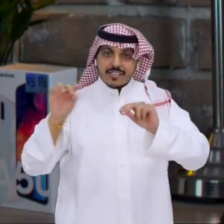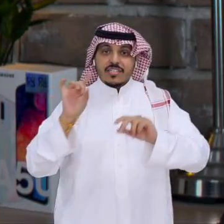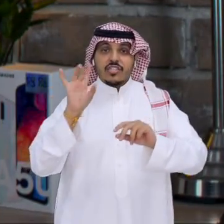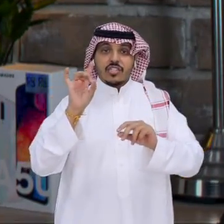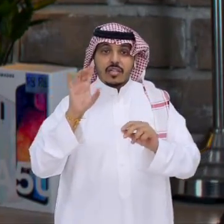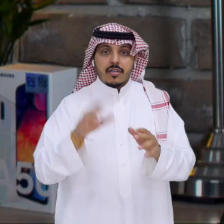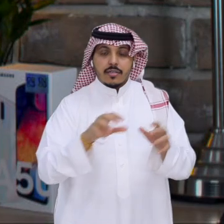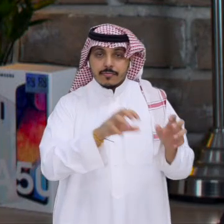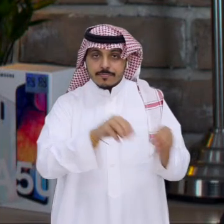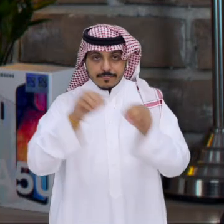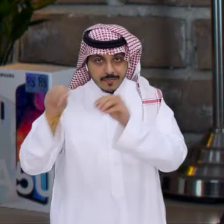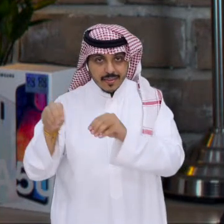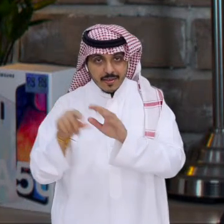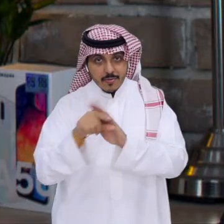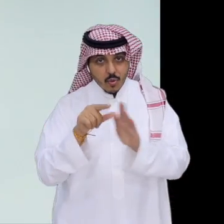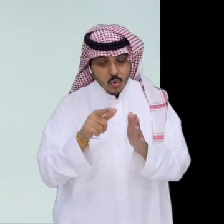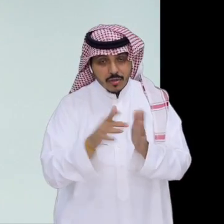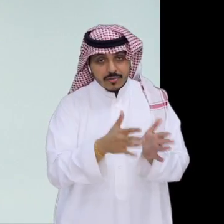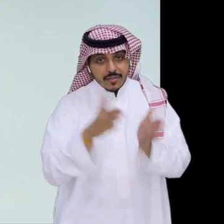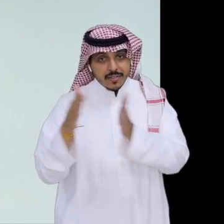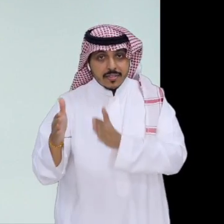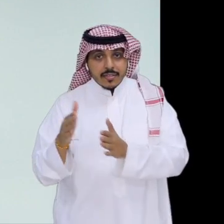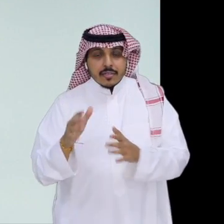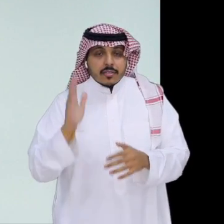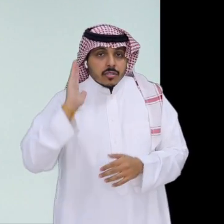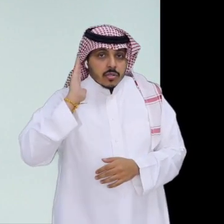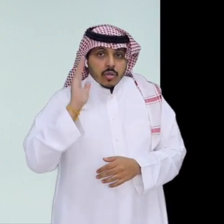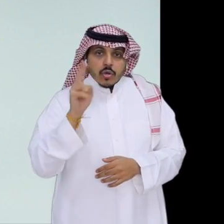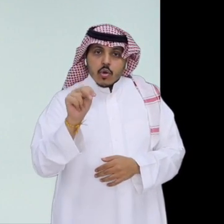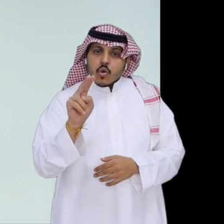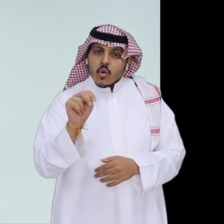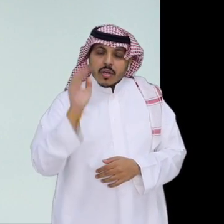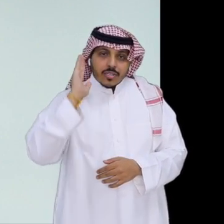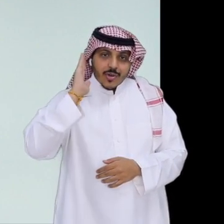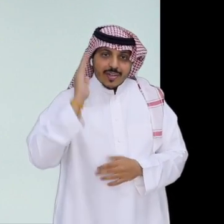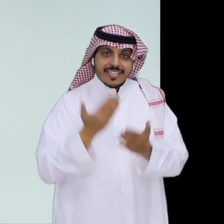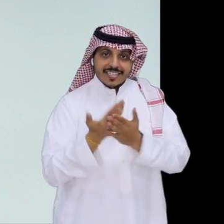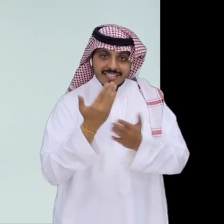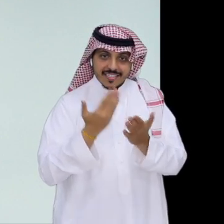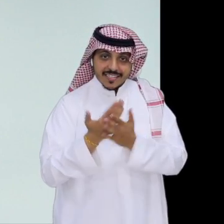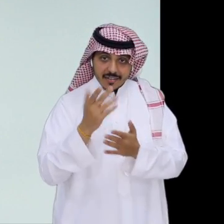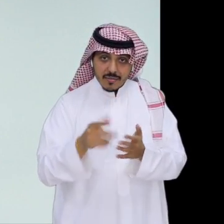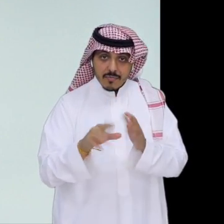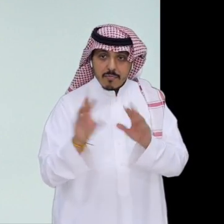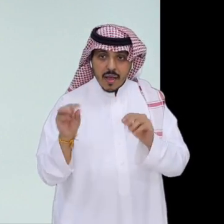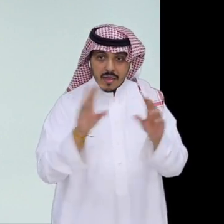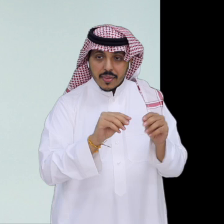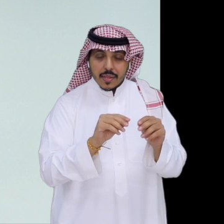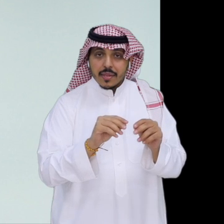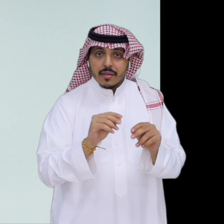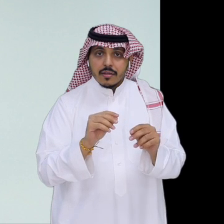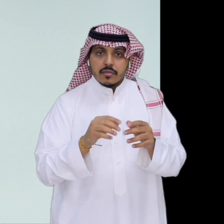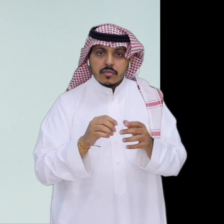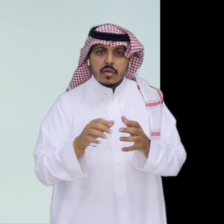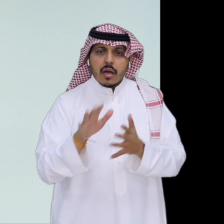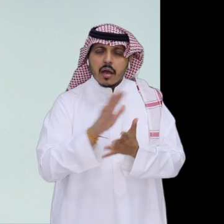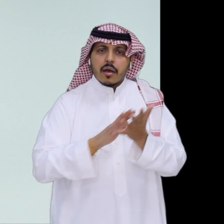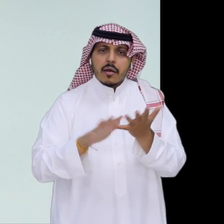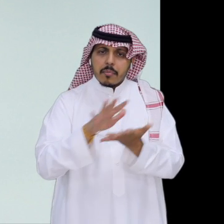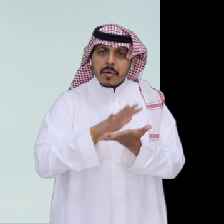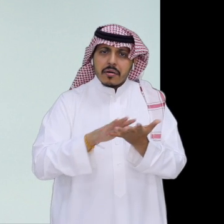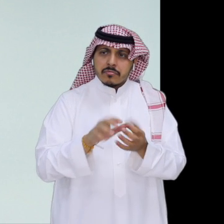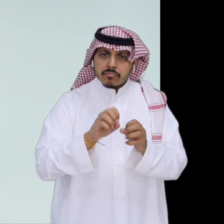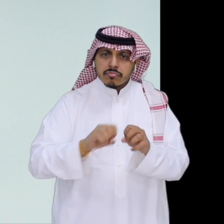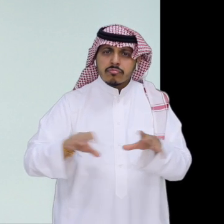وننتقل للأجهزة الحين، ونتكلم على نوكيا 7 بلس. هذا الجهاز بعض المعلومات حقت المستخدمين تسربت